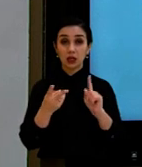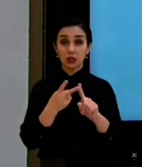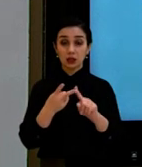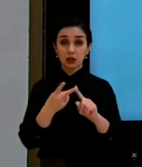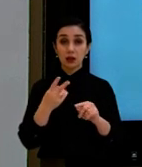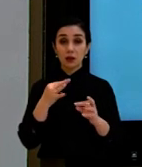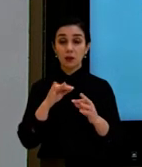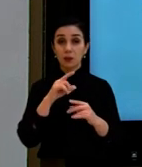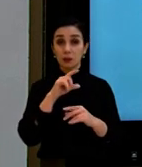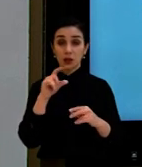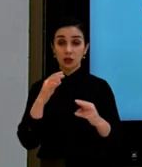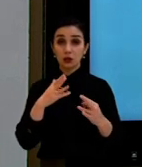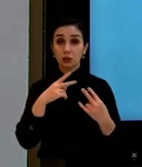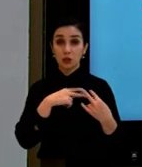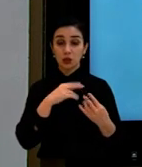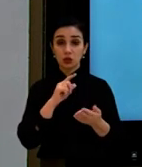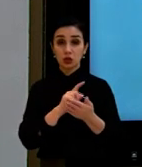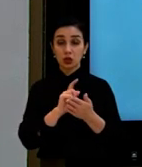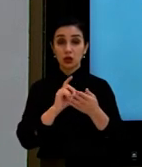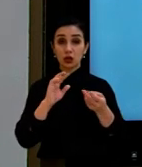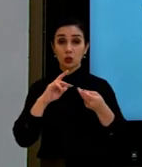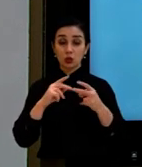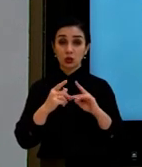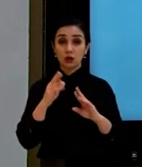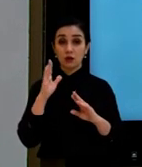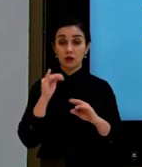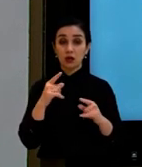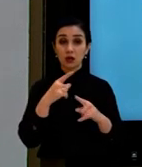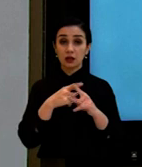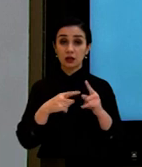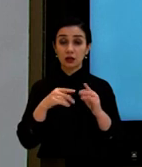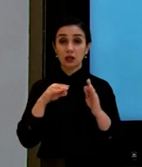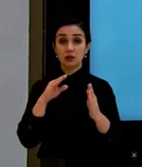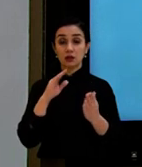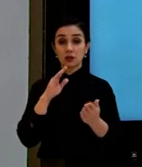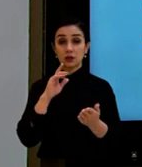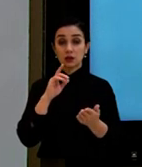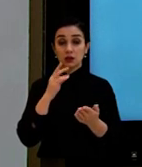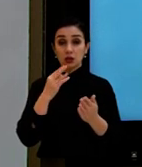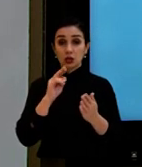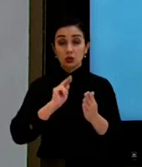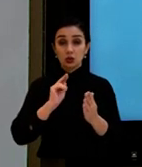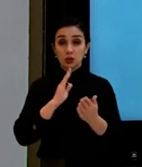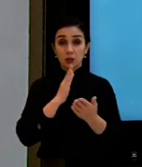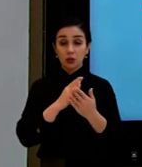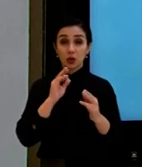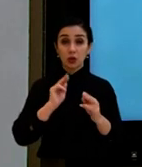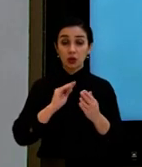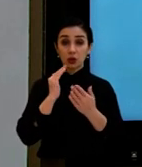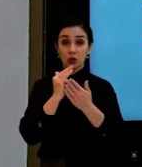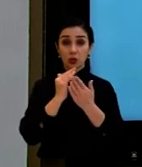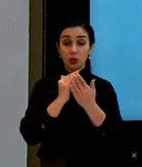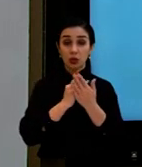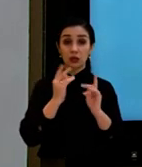2 bandi mehnat shartlari o'zgarayotgan va yarim stavka ish rejimiga o'tkazilayotgan xodimlar